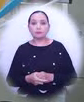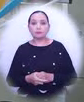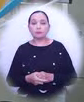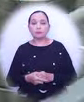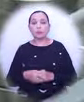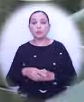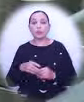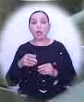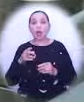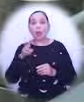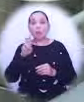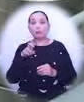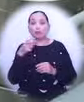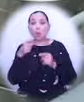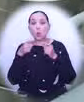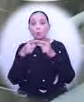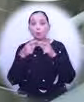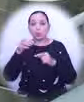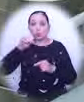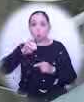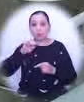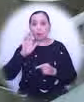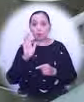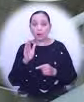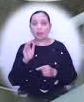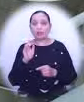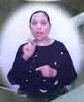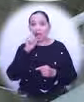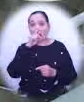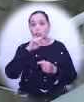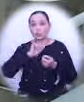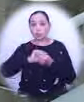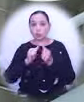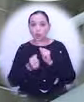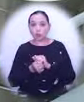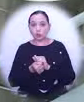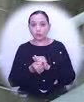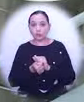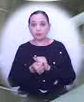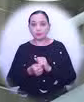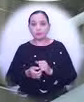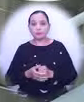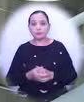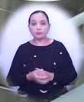Pichoq uchida sosa ham bo'ladi. Achiq tosh